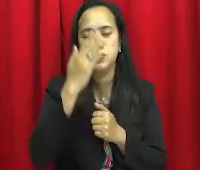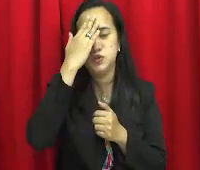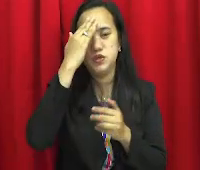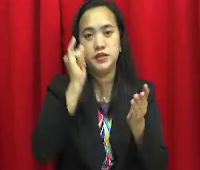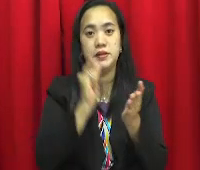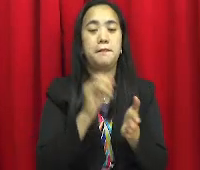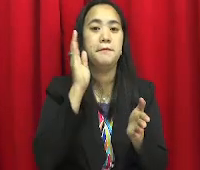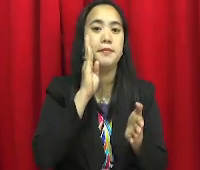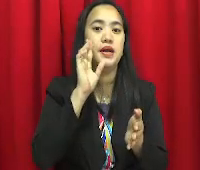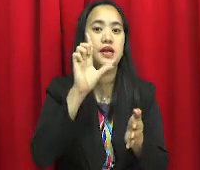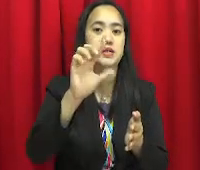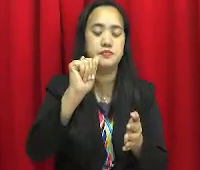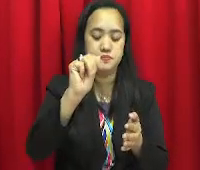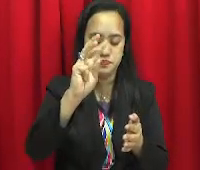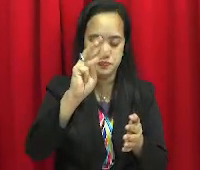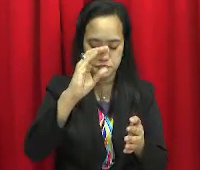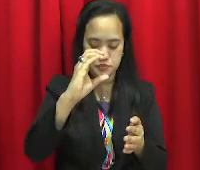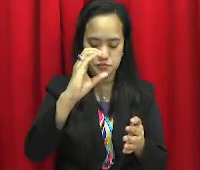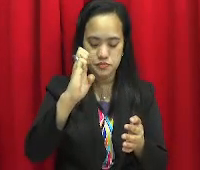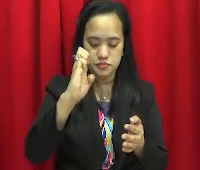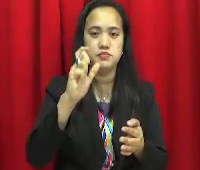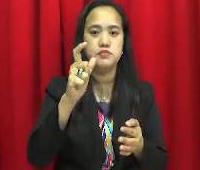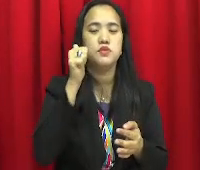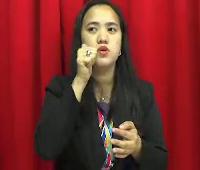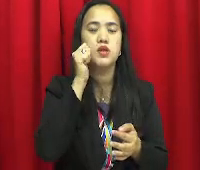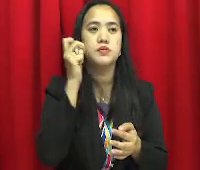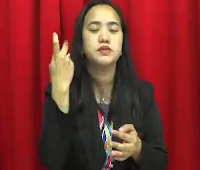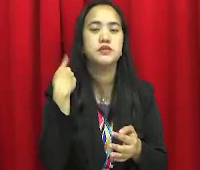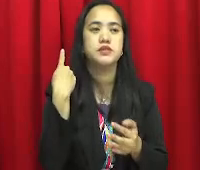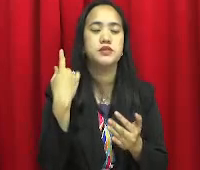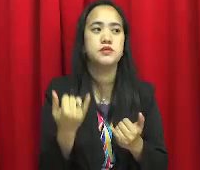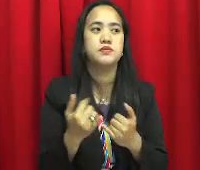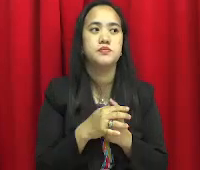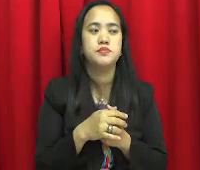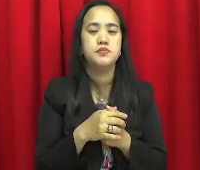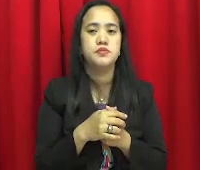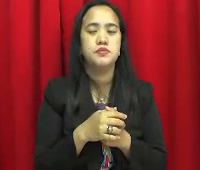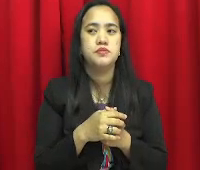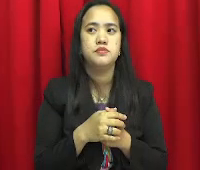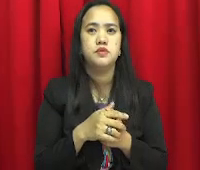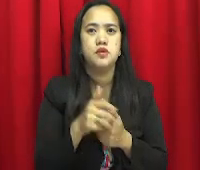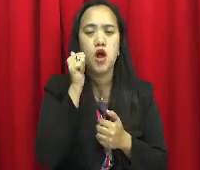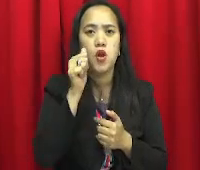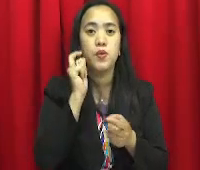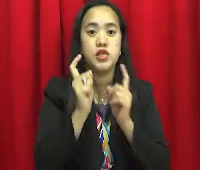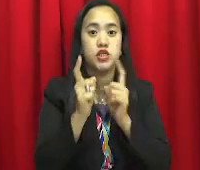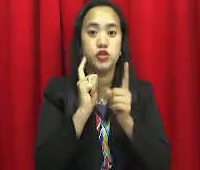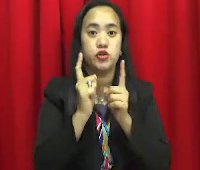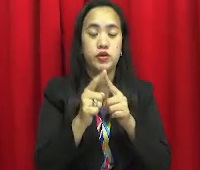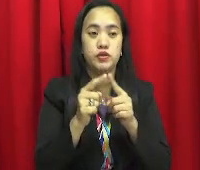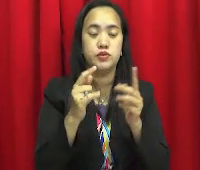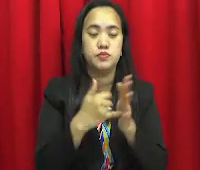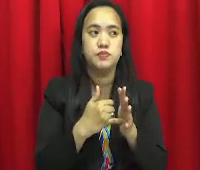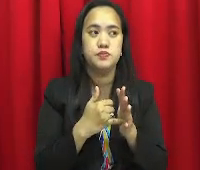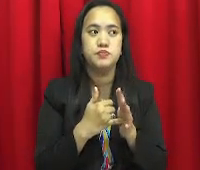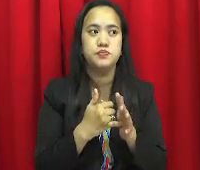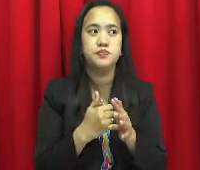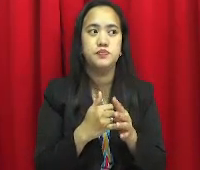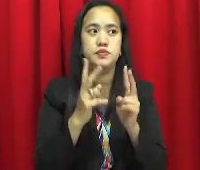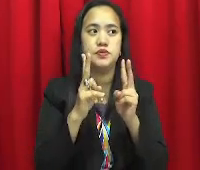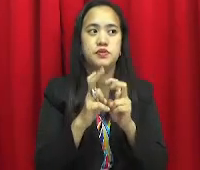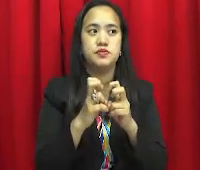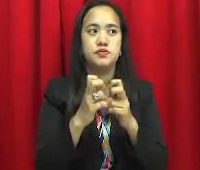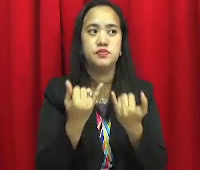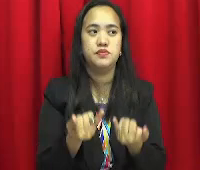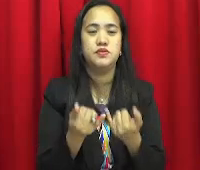si Lamsel pagdating dyan talaga eh. At napag-usapan din namin yan. No? Opo. Kasi minsan kami rin, nakakasama